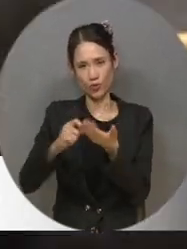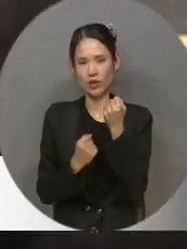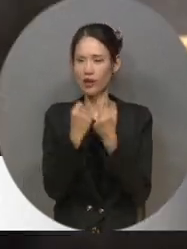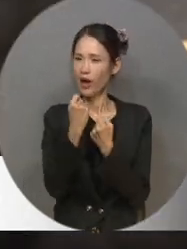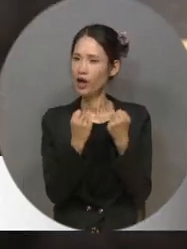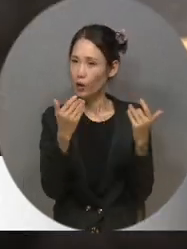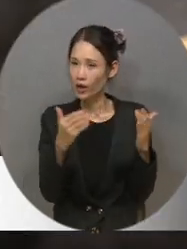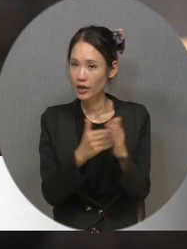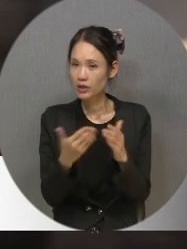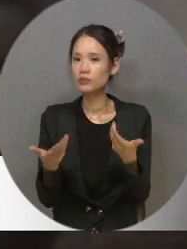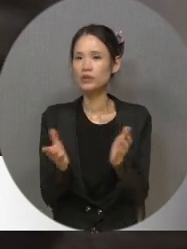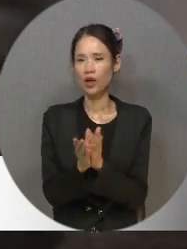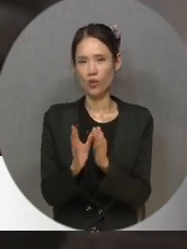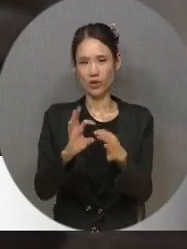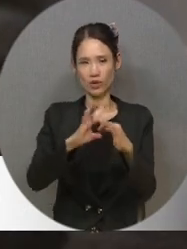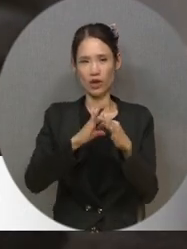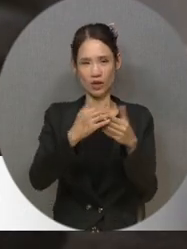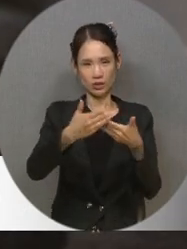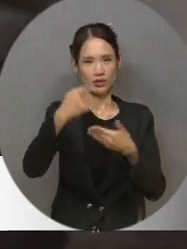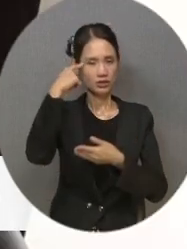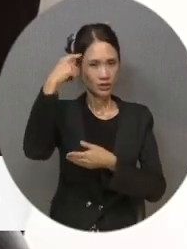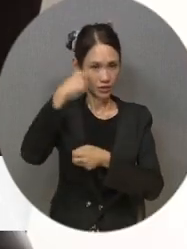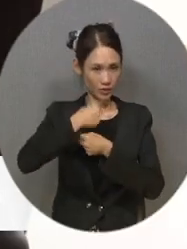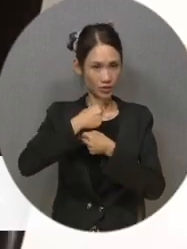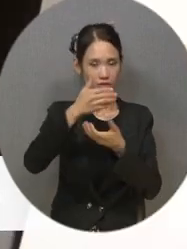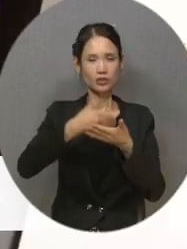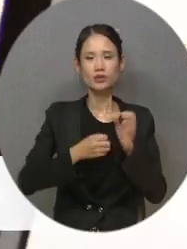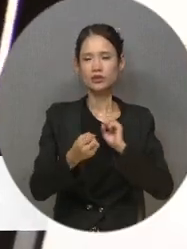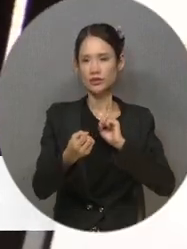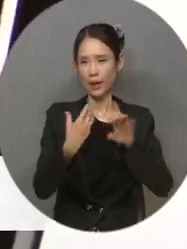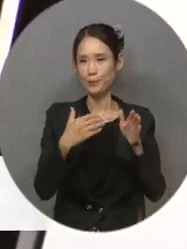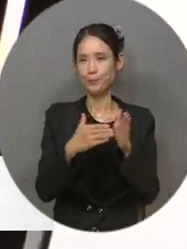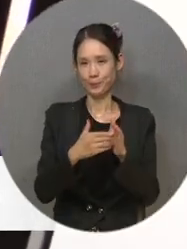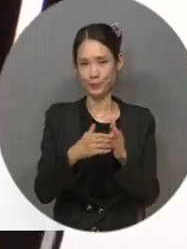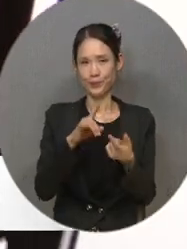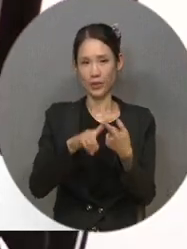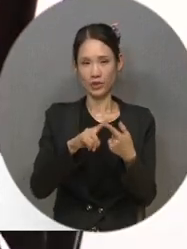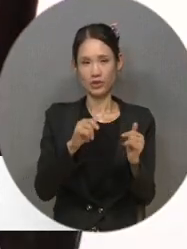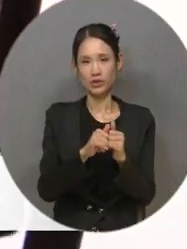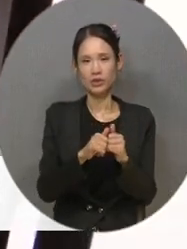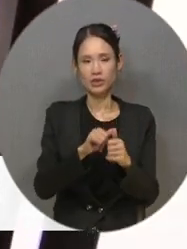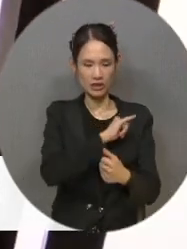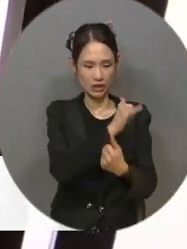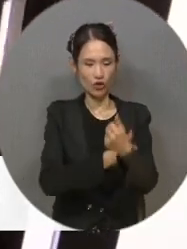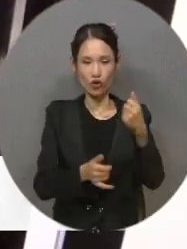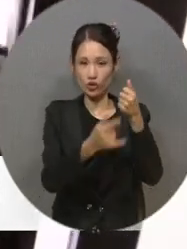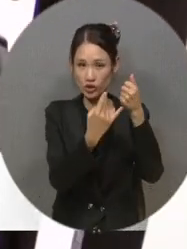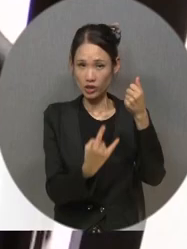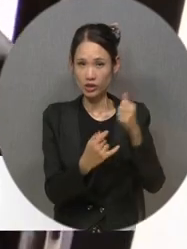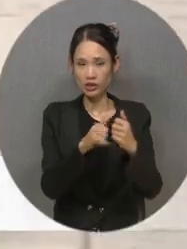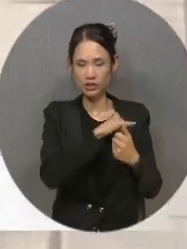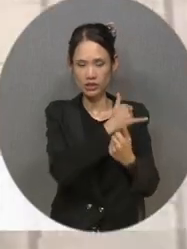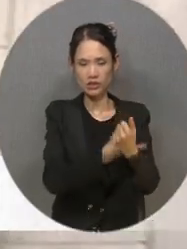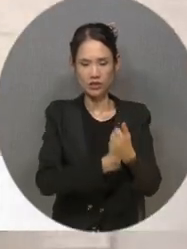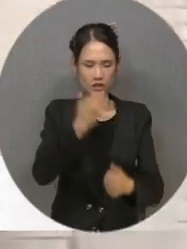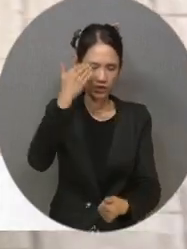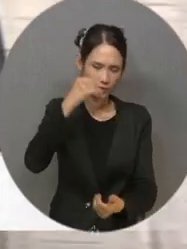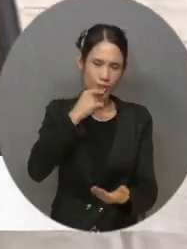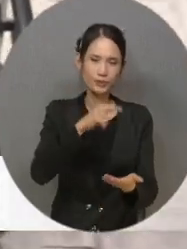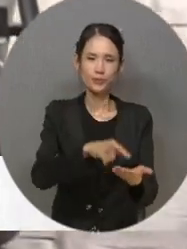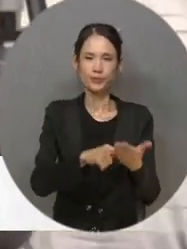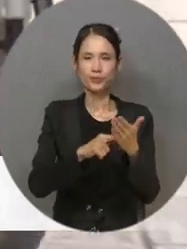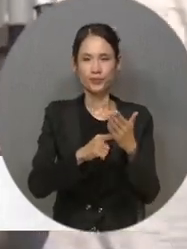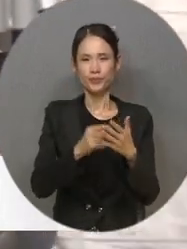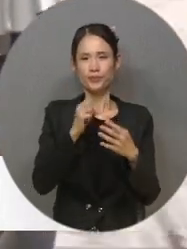관련 단체로부터 의견을 수렴하겠다고 답변했습니다. 이에 인권위는 인권 침해라는 진정은 기각했지만